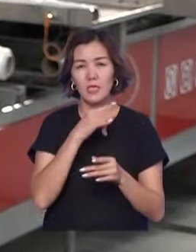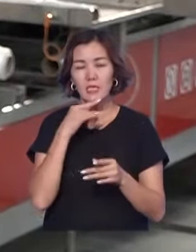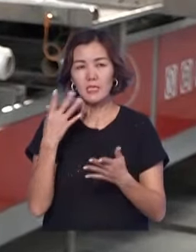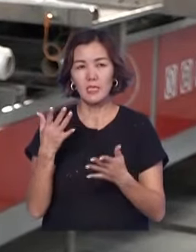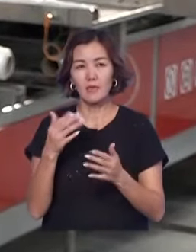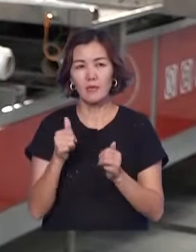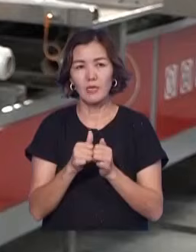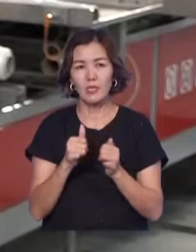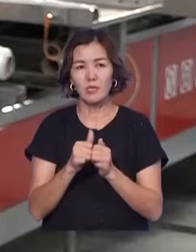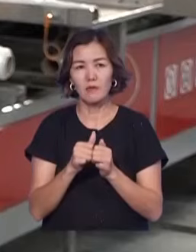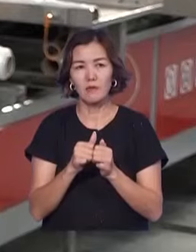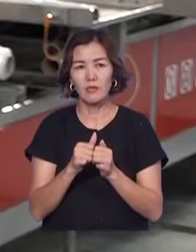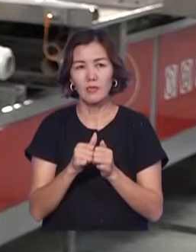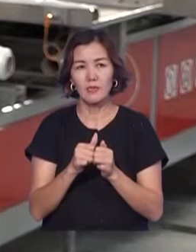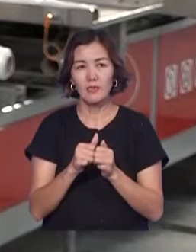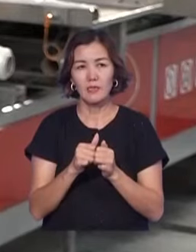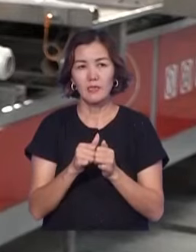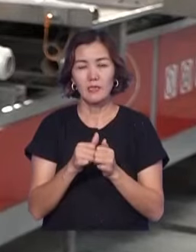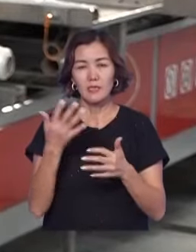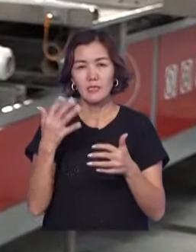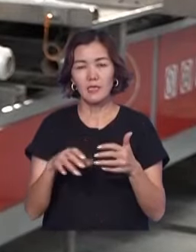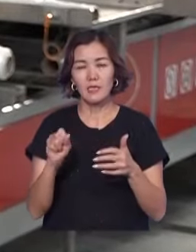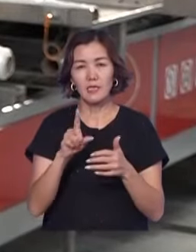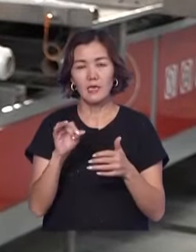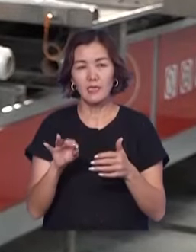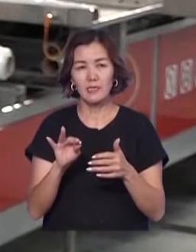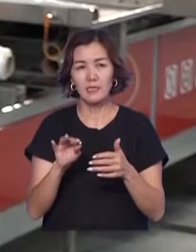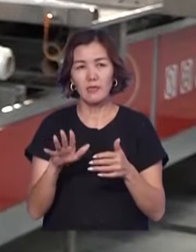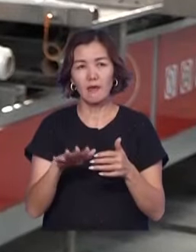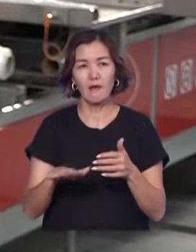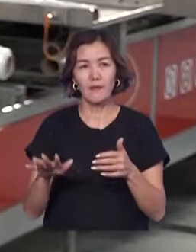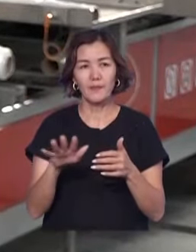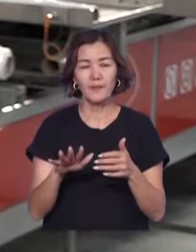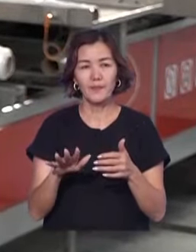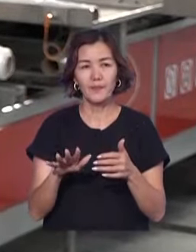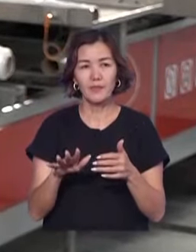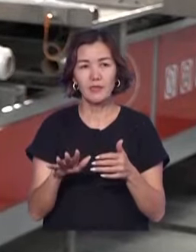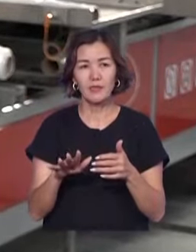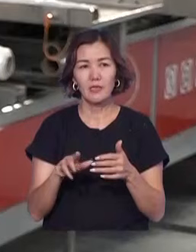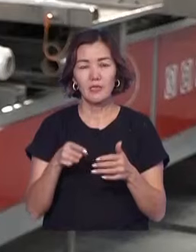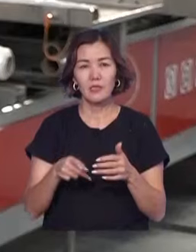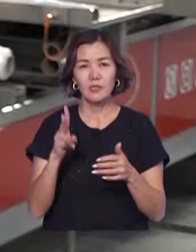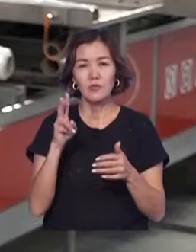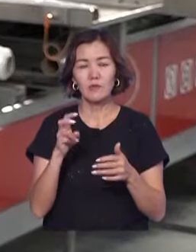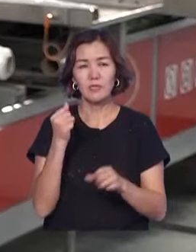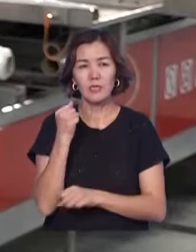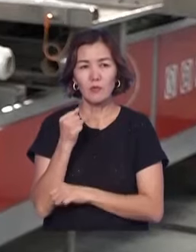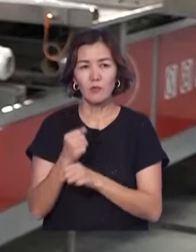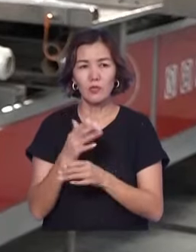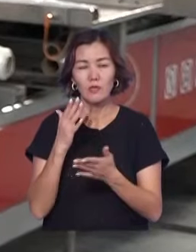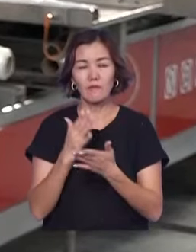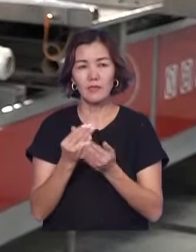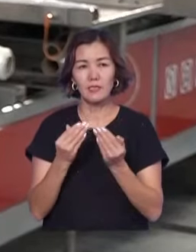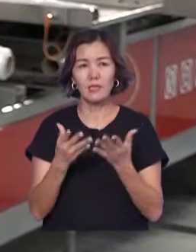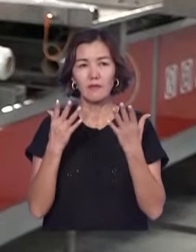страны ближнего зарубежья, Средняя Азия. На предприятии работает свыше 1200 человек. В